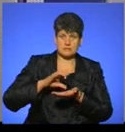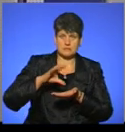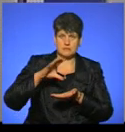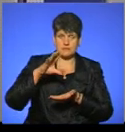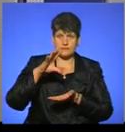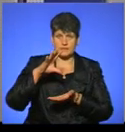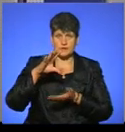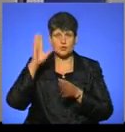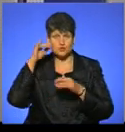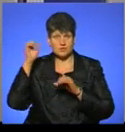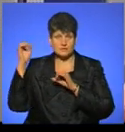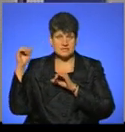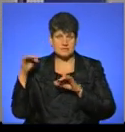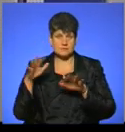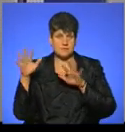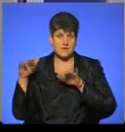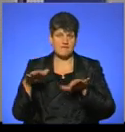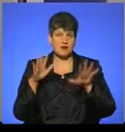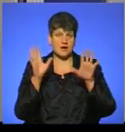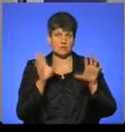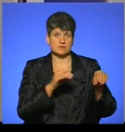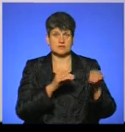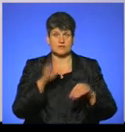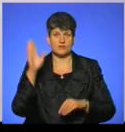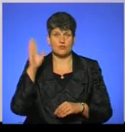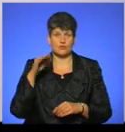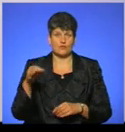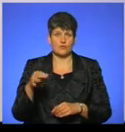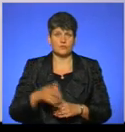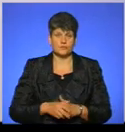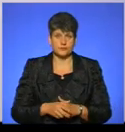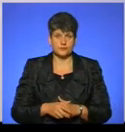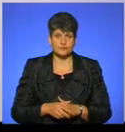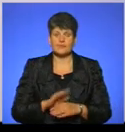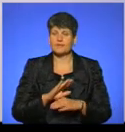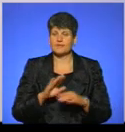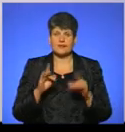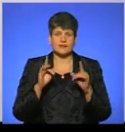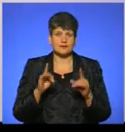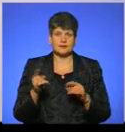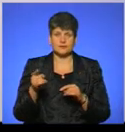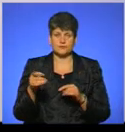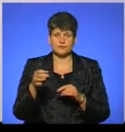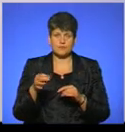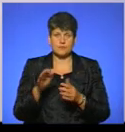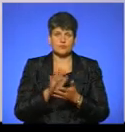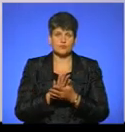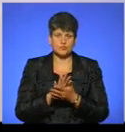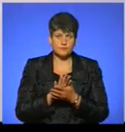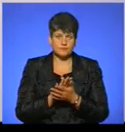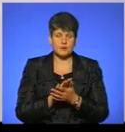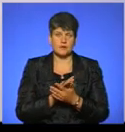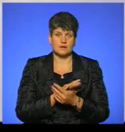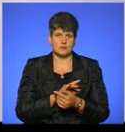з дощем змиваються водою. Не тільки Тернопільський став забруднюється посилено